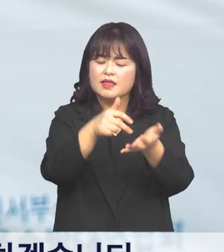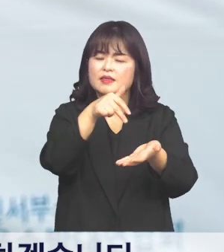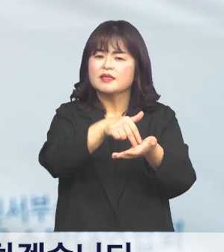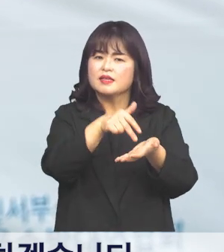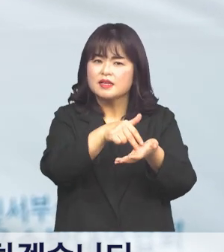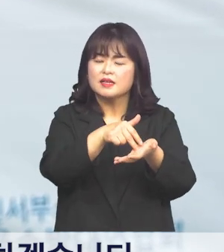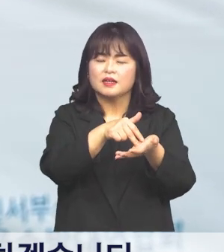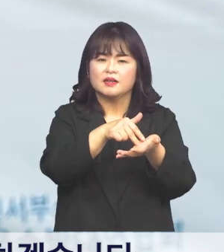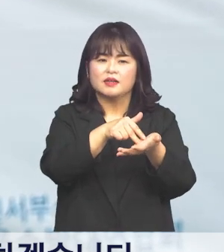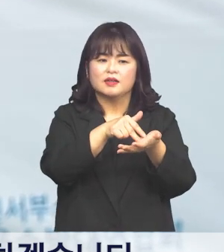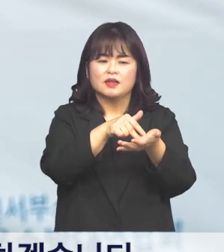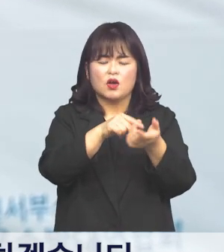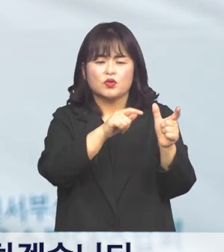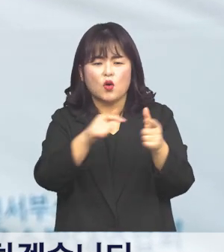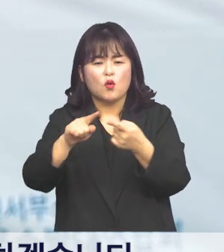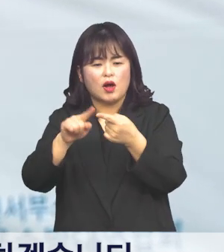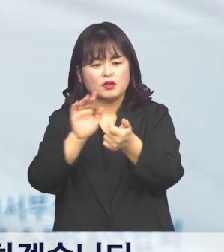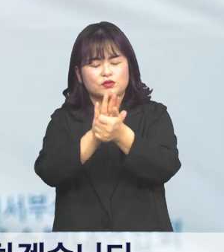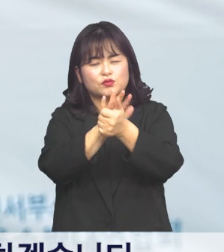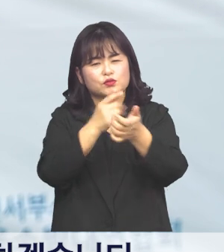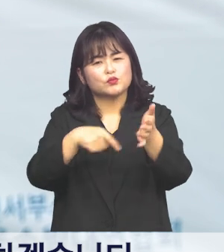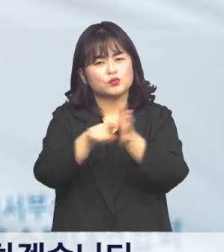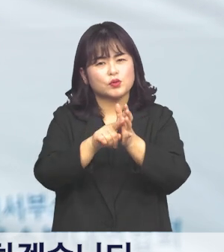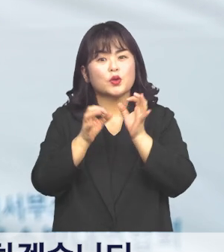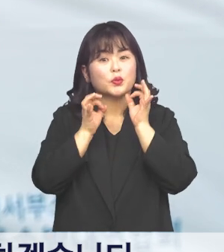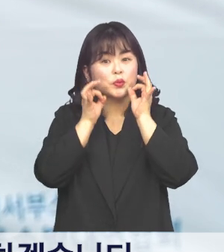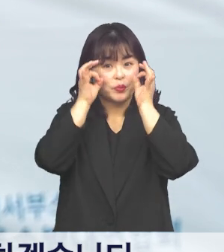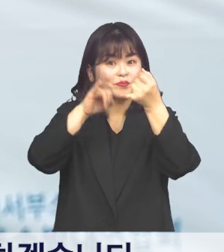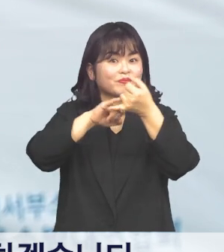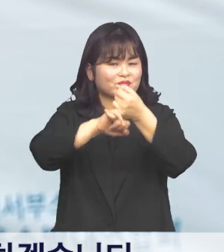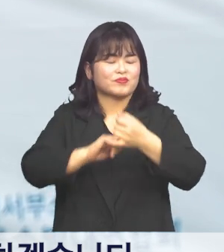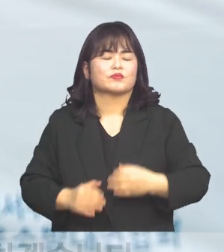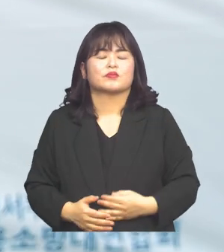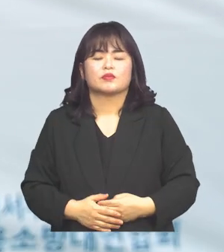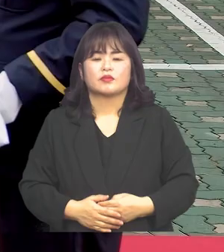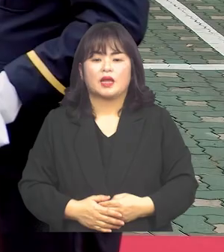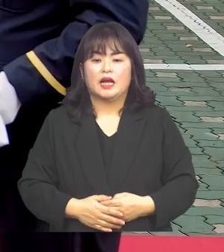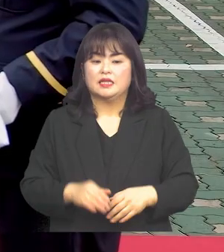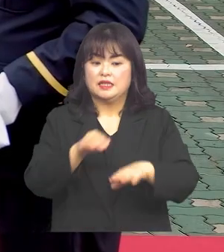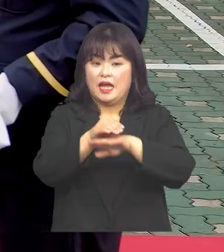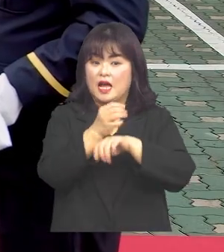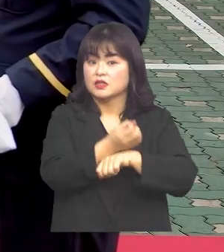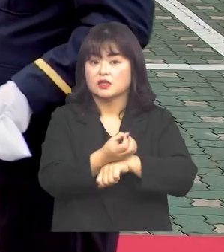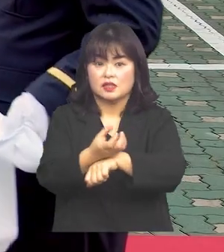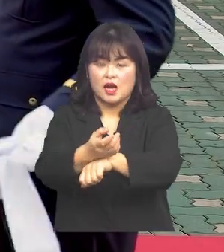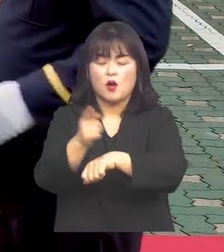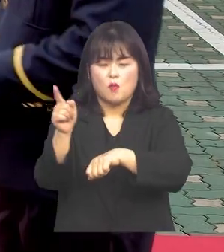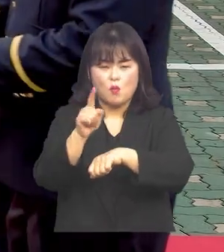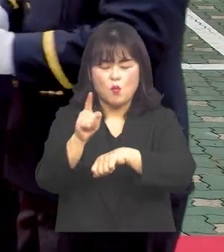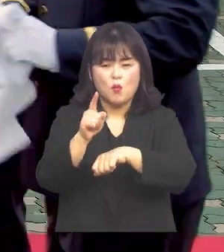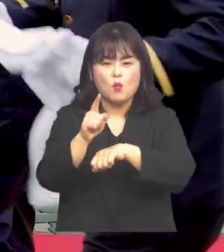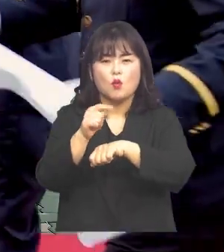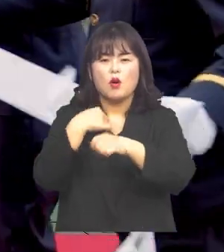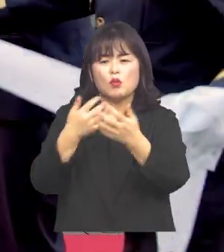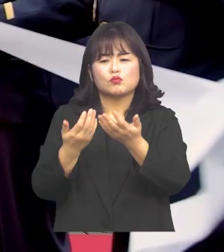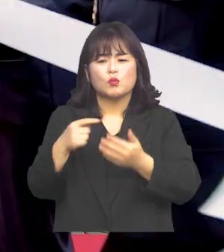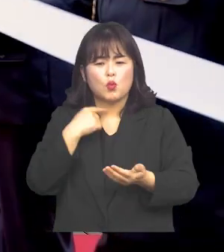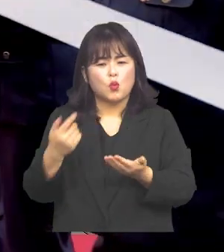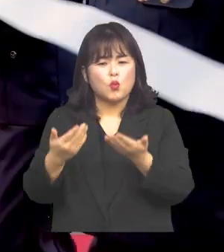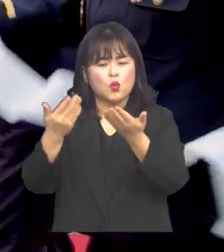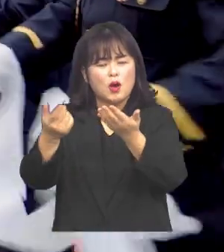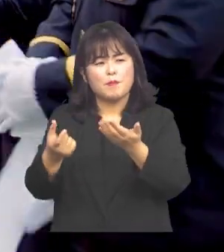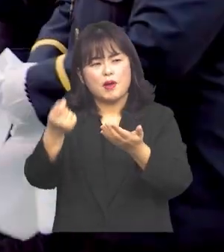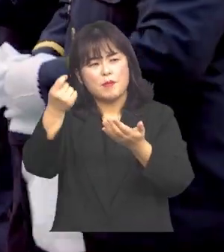의용소방대원들이 필요한 또 다른 지원을 할 수 있도록 노력을 하겠습니다. 이번 차량 지원은 의용소방대가